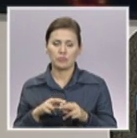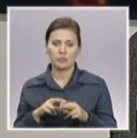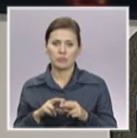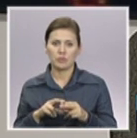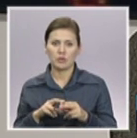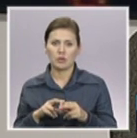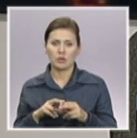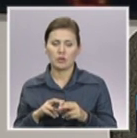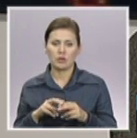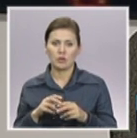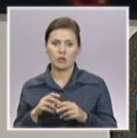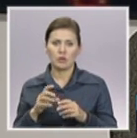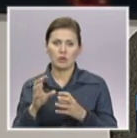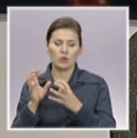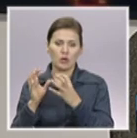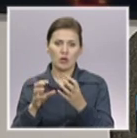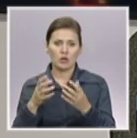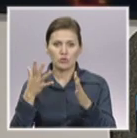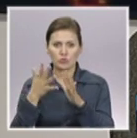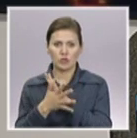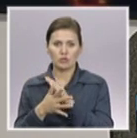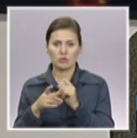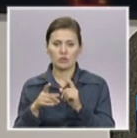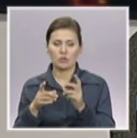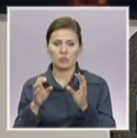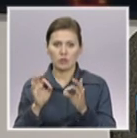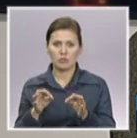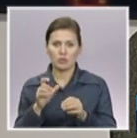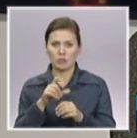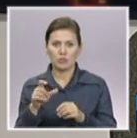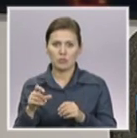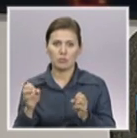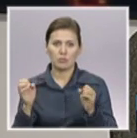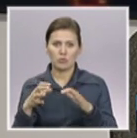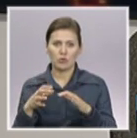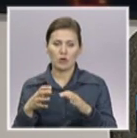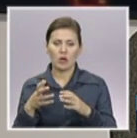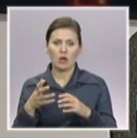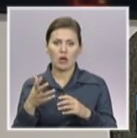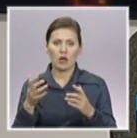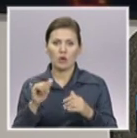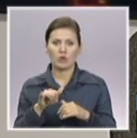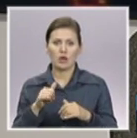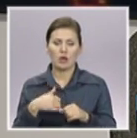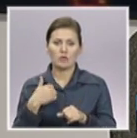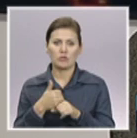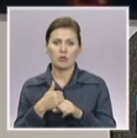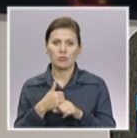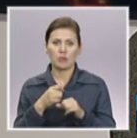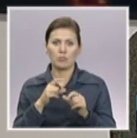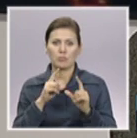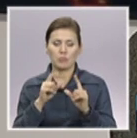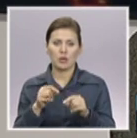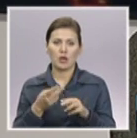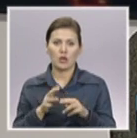данный маршрут сперва надо будет изучить пассажиропоток, куда основной пассажиропоток